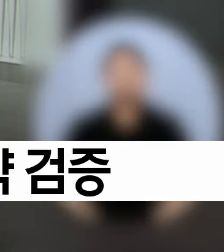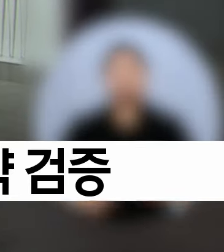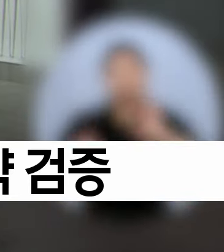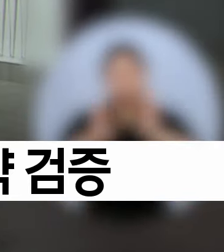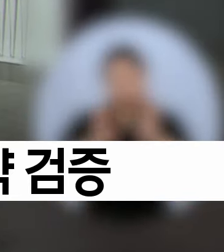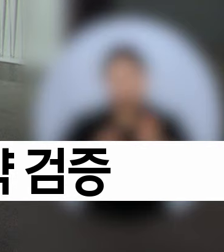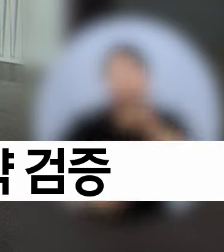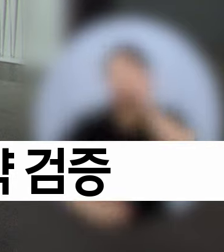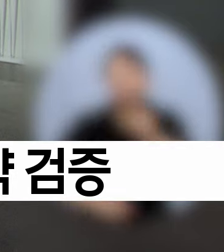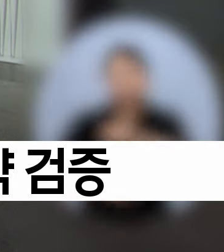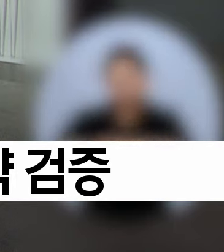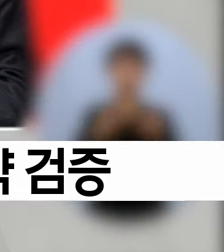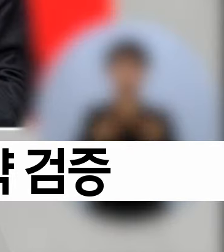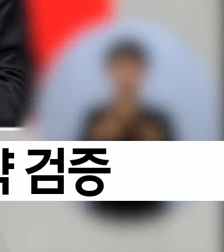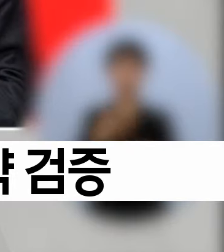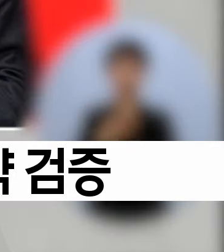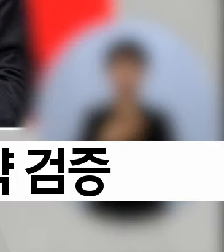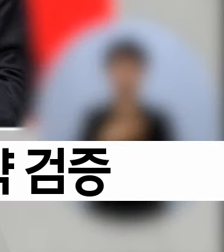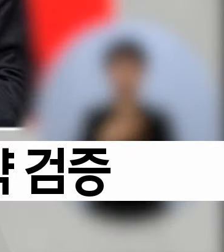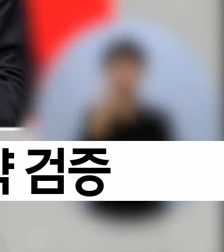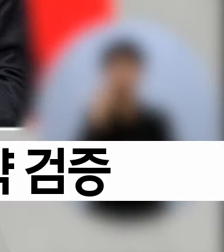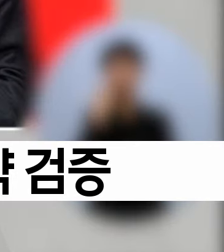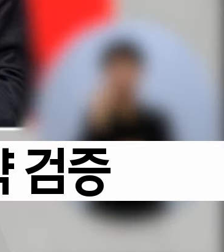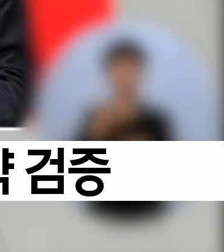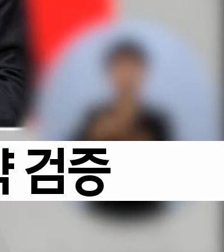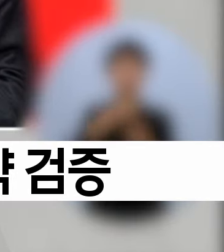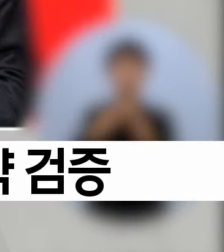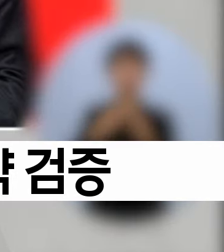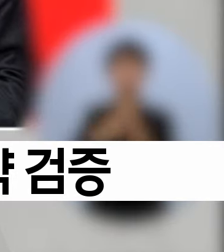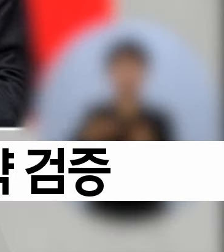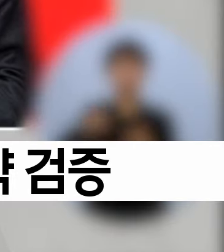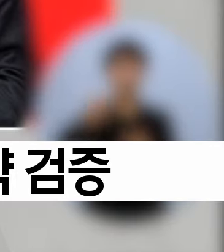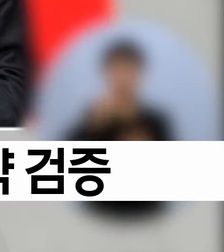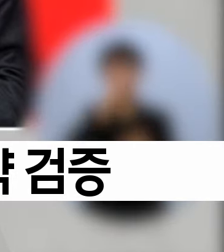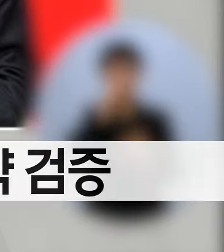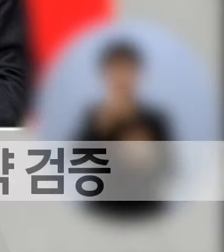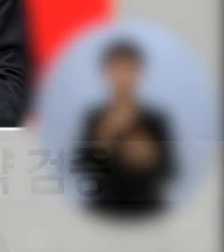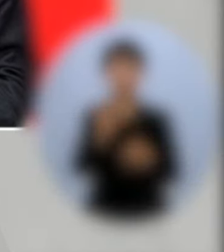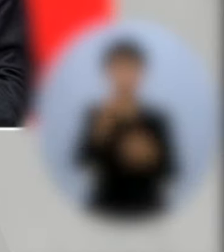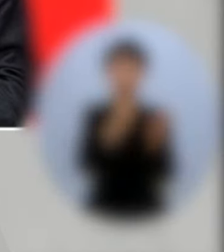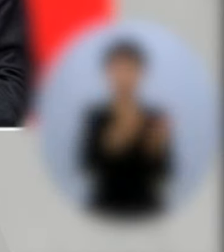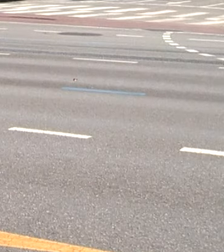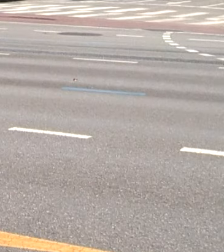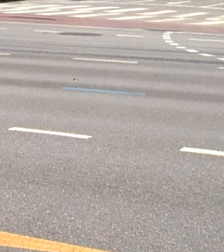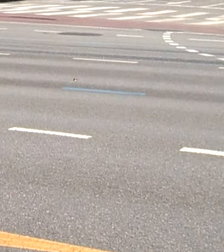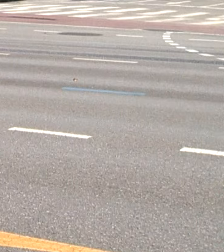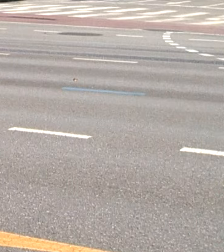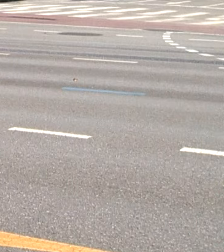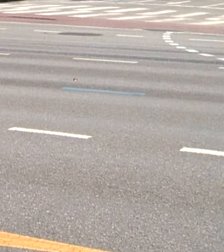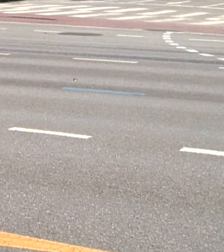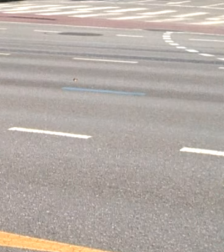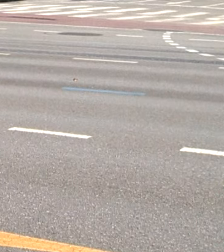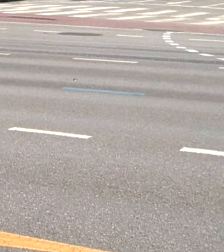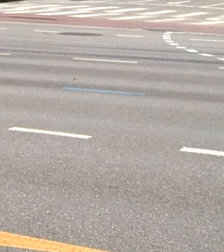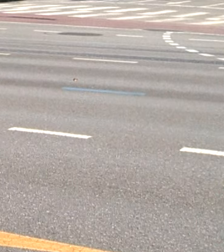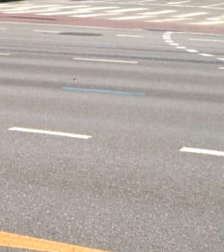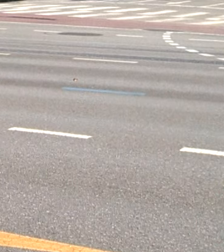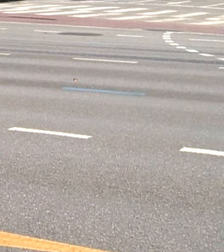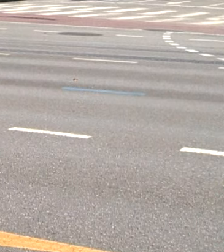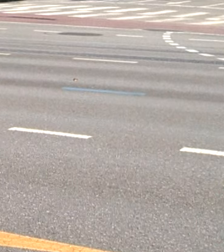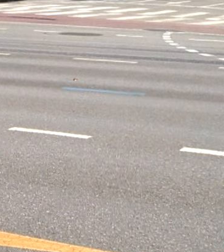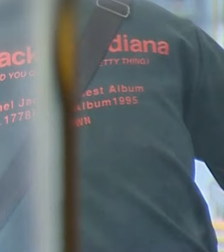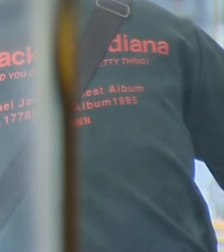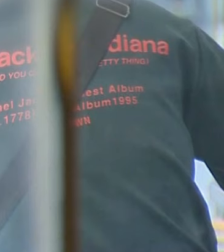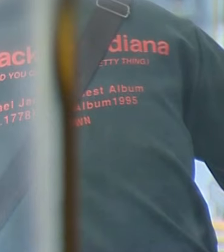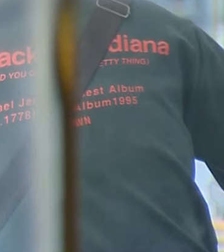산업 부활을 위한 법안 제정의 실효성을 따진 겁니다. 더불어민주당 곽상원 후보는 현역 국회의원이 주얼리 관련